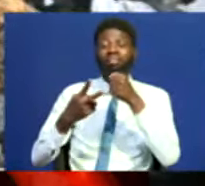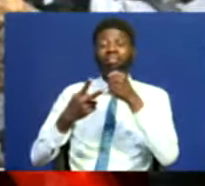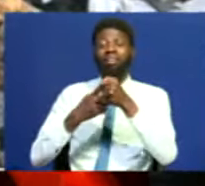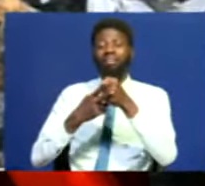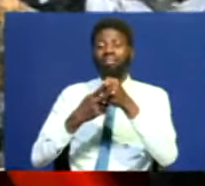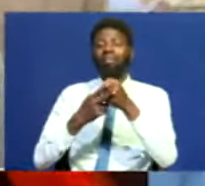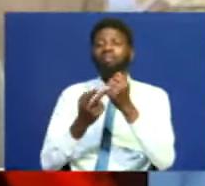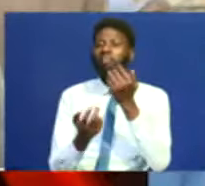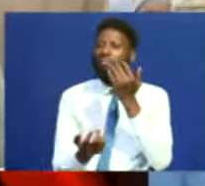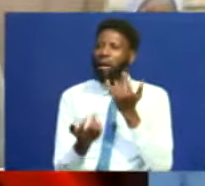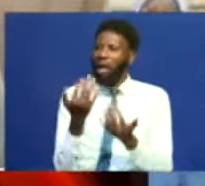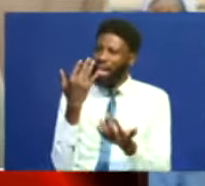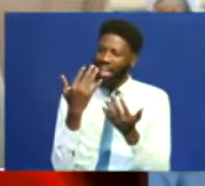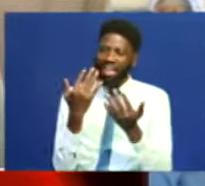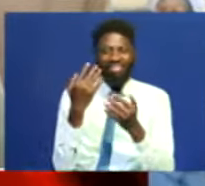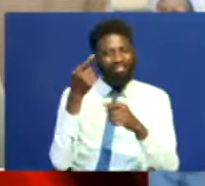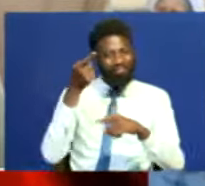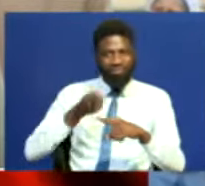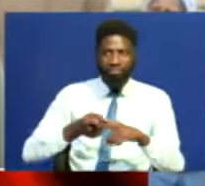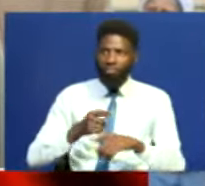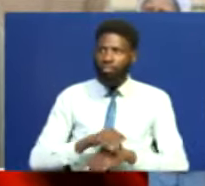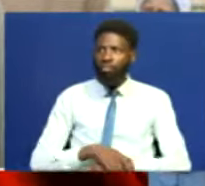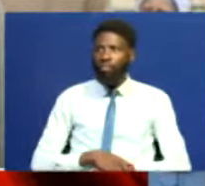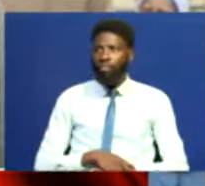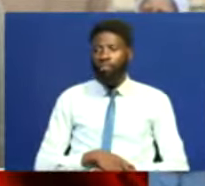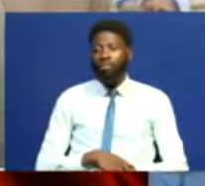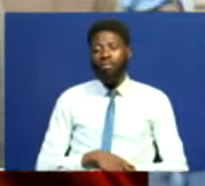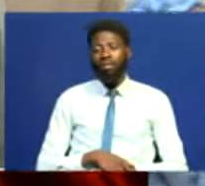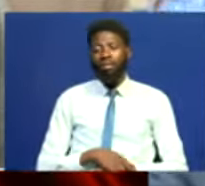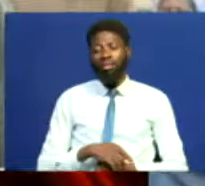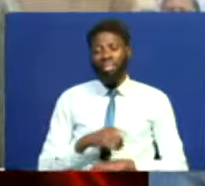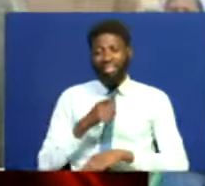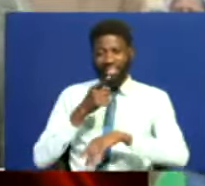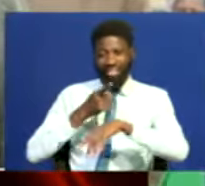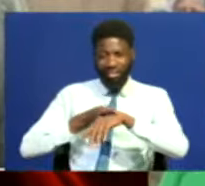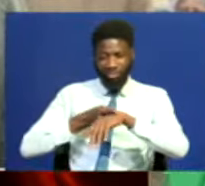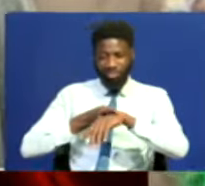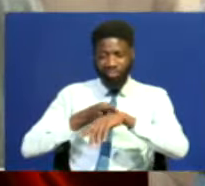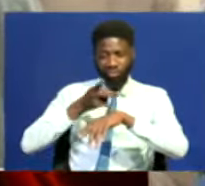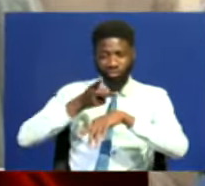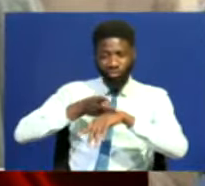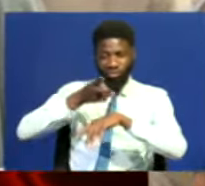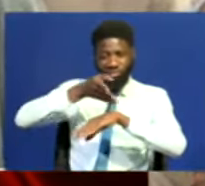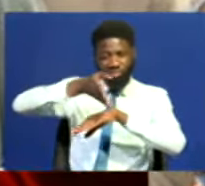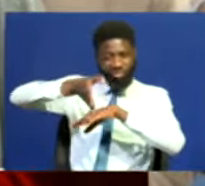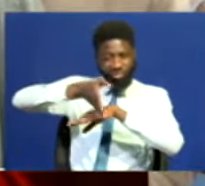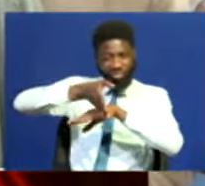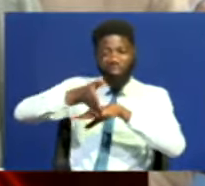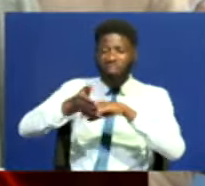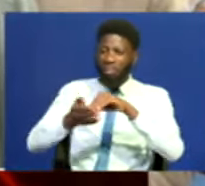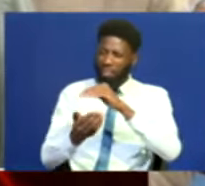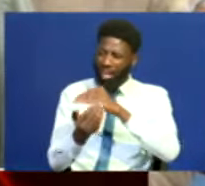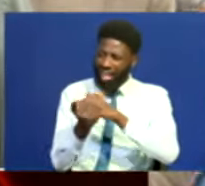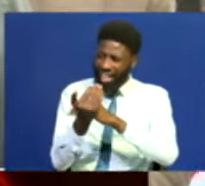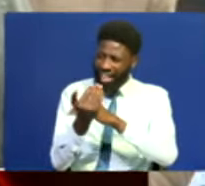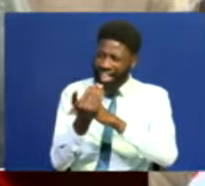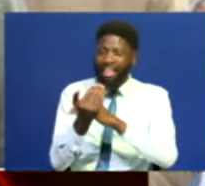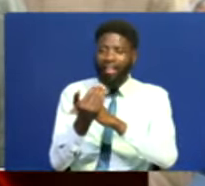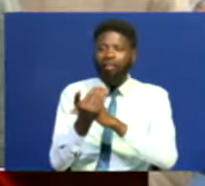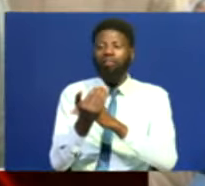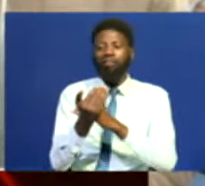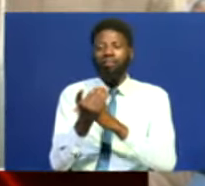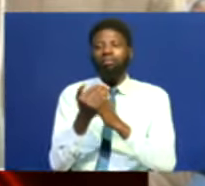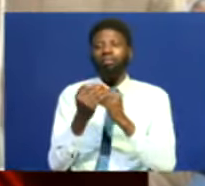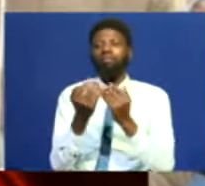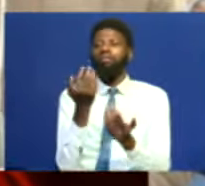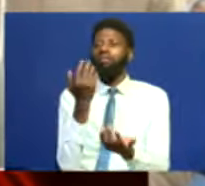them to death. Tulipata hii janga ya moto ambayo ilianza saa 8 ya usiku tukiamkia siku ya leo, ambako kwa wakati tulikuja na